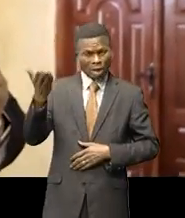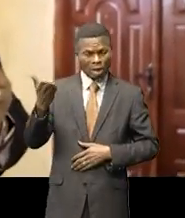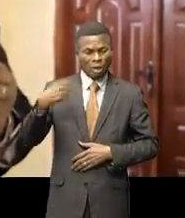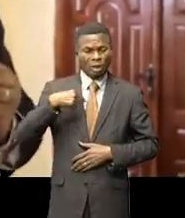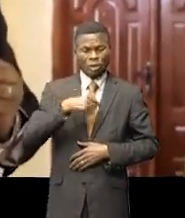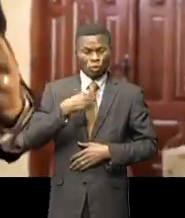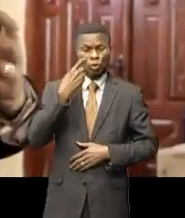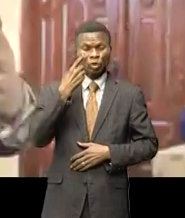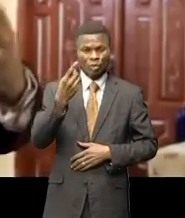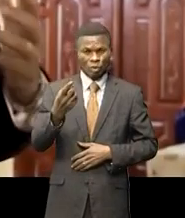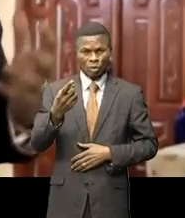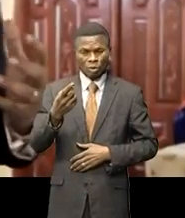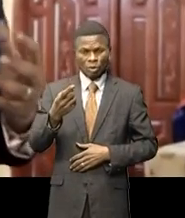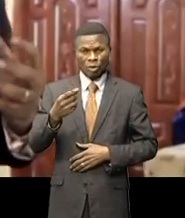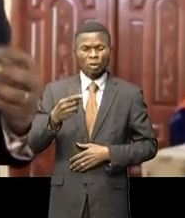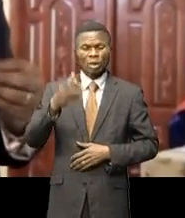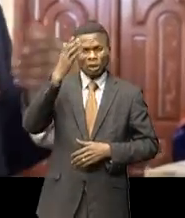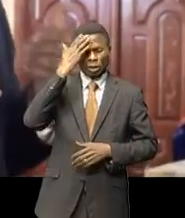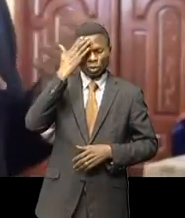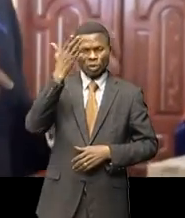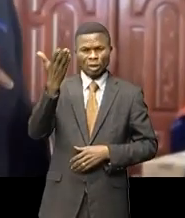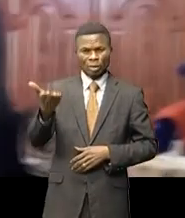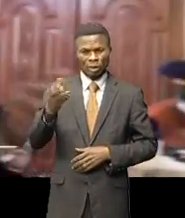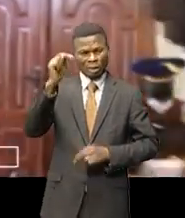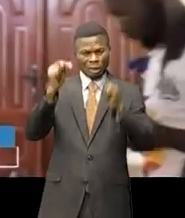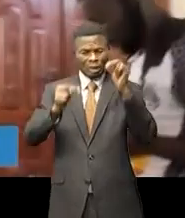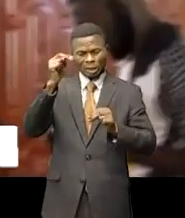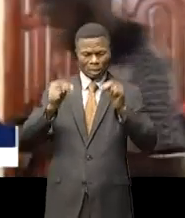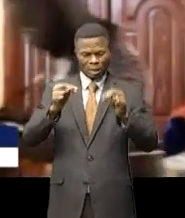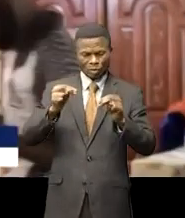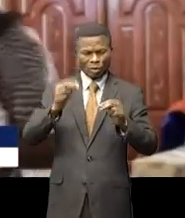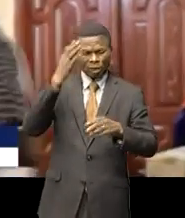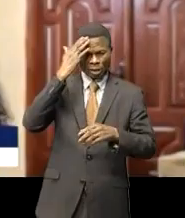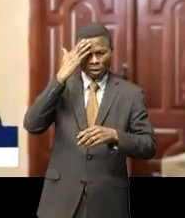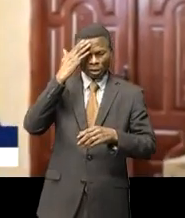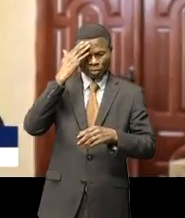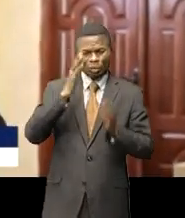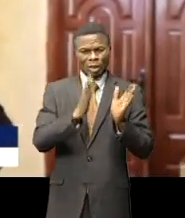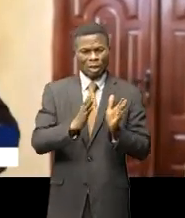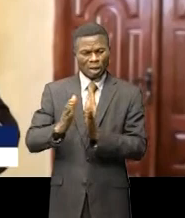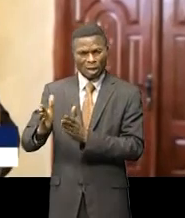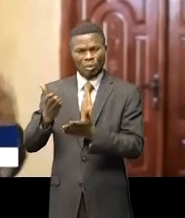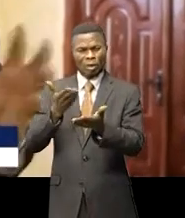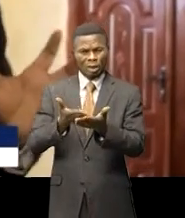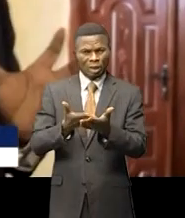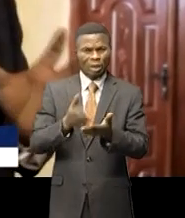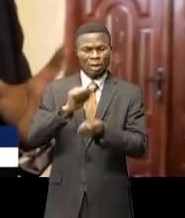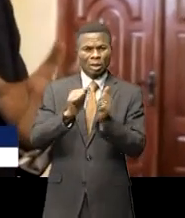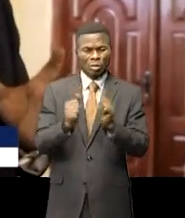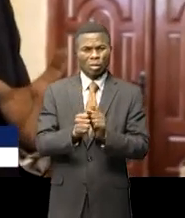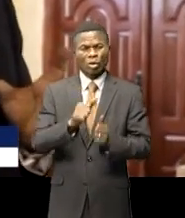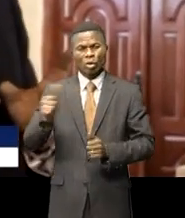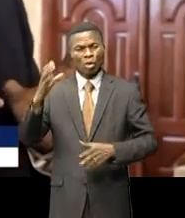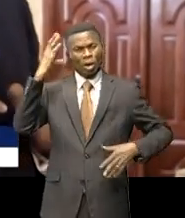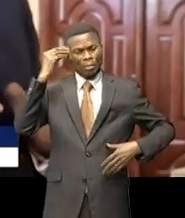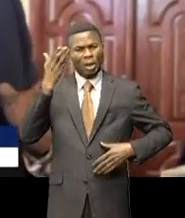noté un niveau de connaissance un peu plus élaboré concernant certains aspects de la